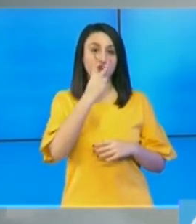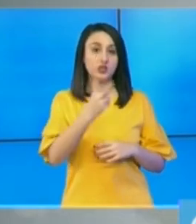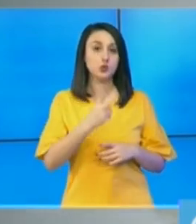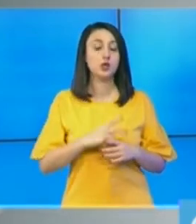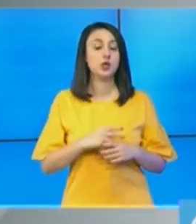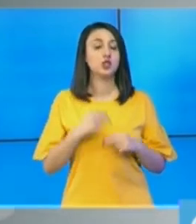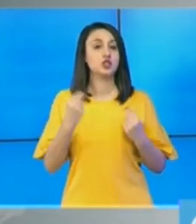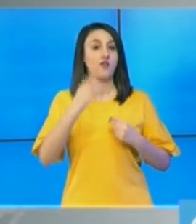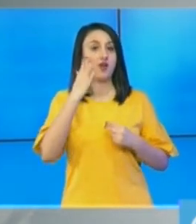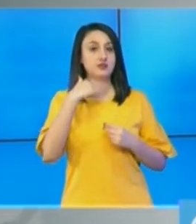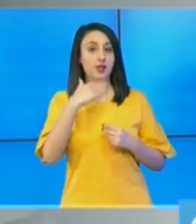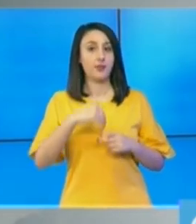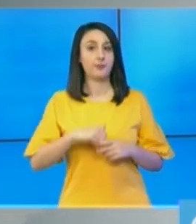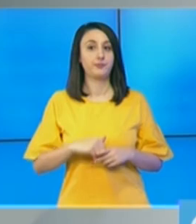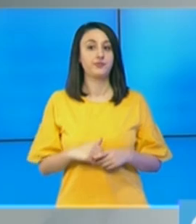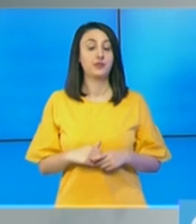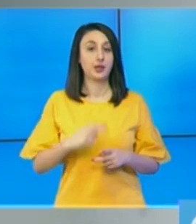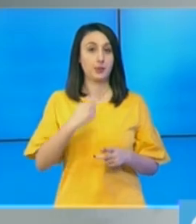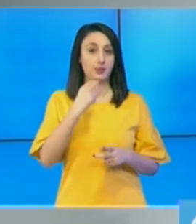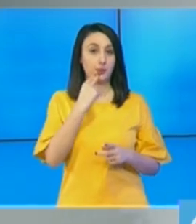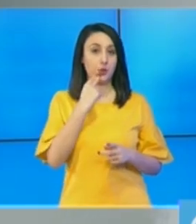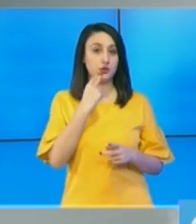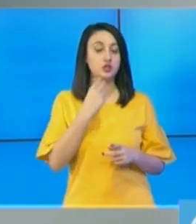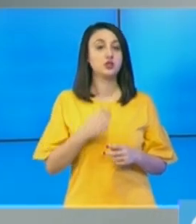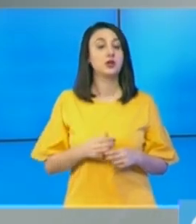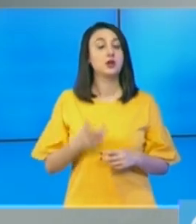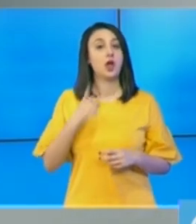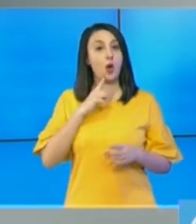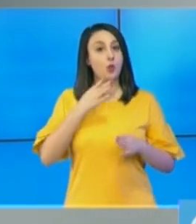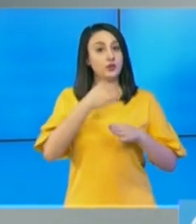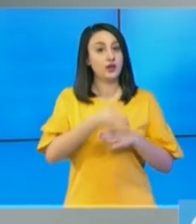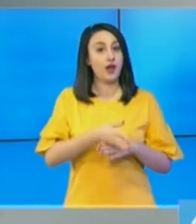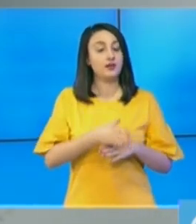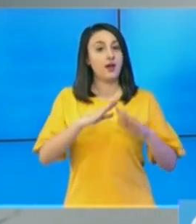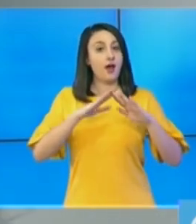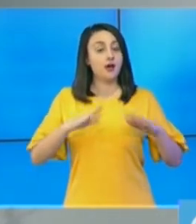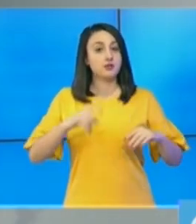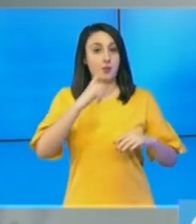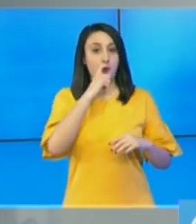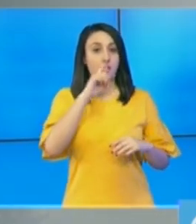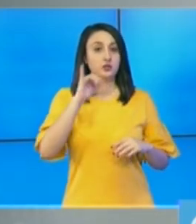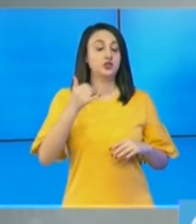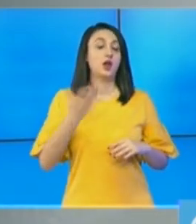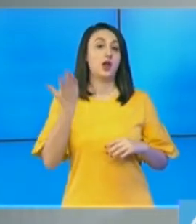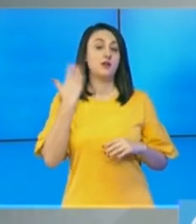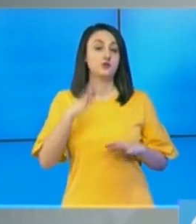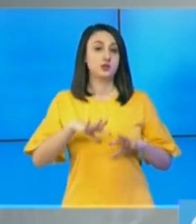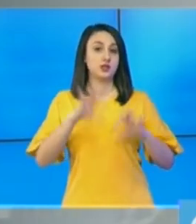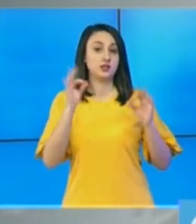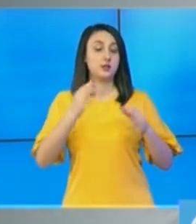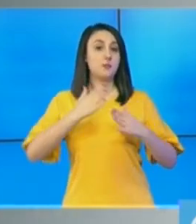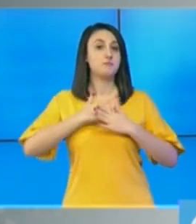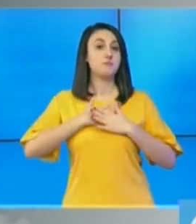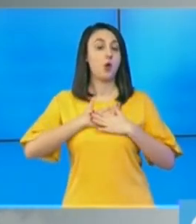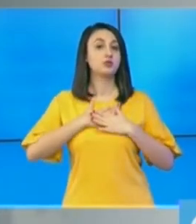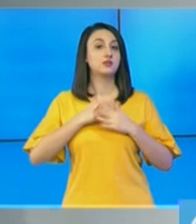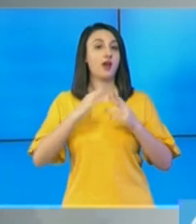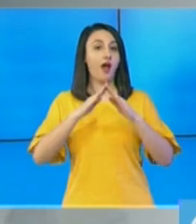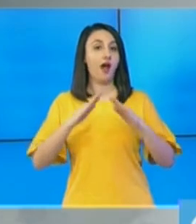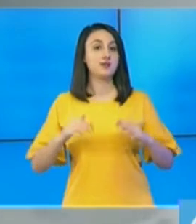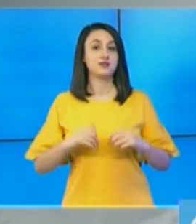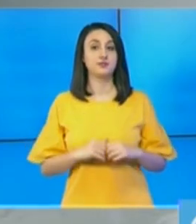văzut de câteva zile. Polițiștii au pătruns în locuința bărbatului și a fost găsit decedat în casă.